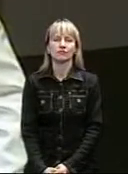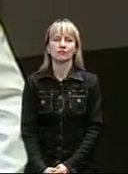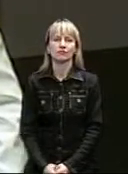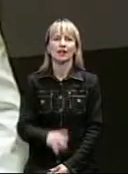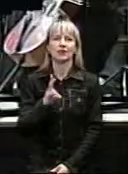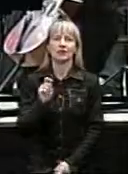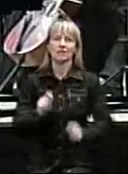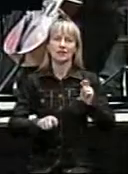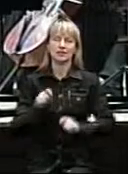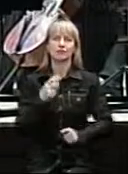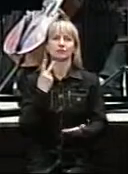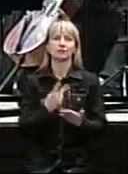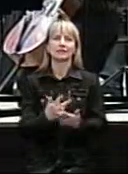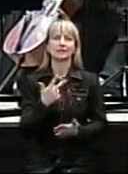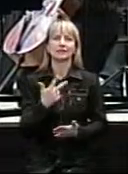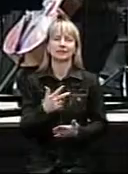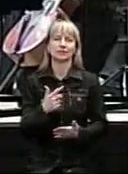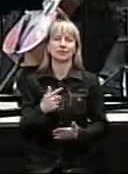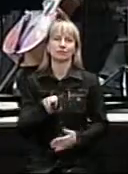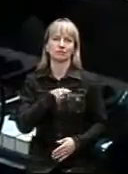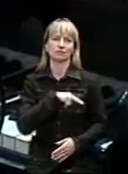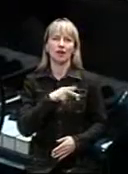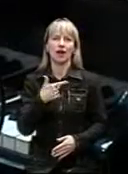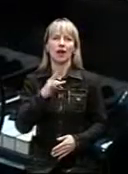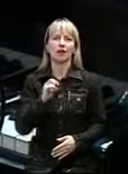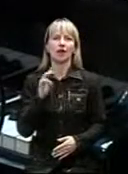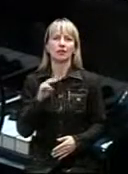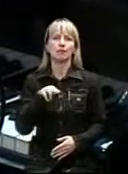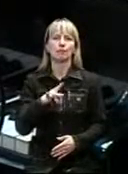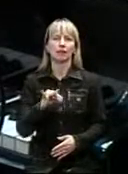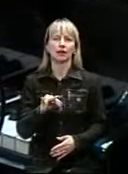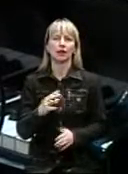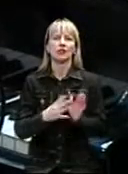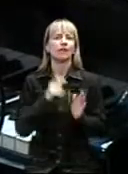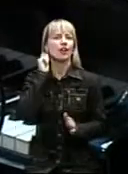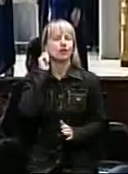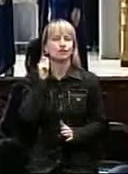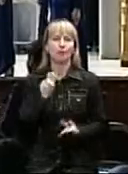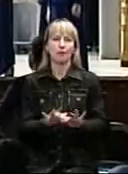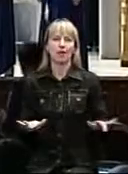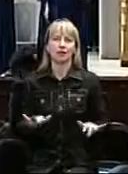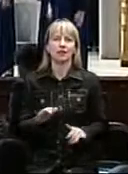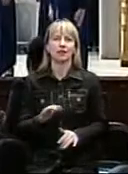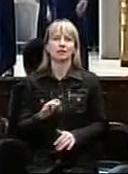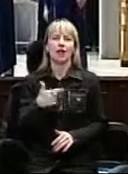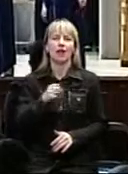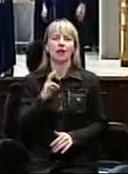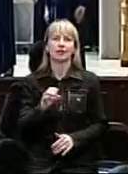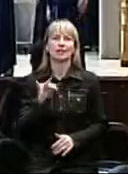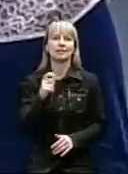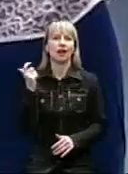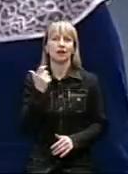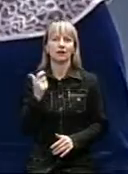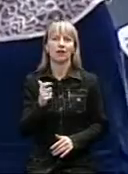На фестивалі визначились аж три володарі гран-прі. Це 9-річна піаністка Ганна Борель з Харкова, хор «Менестрелі»